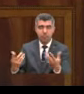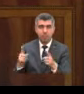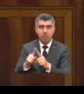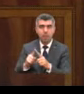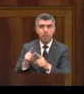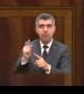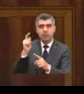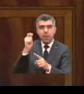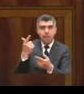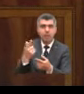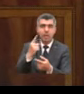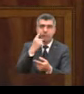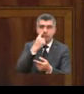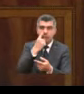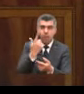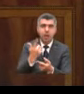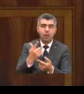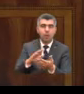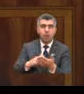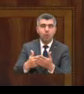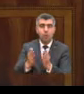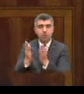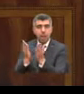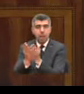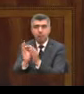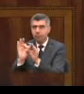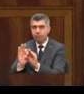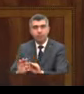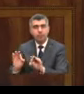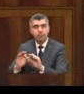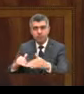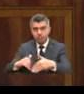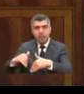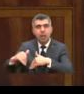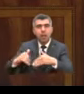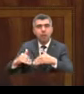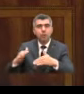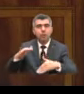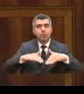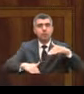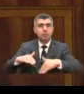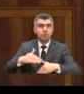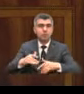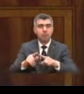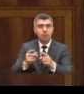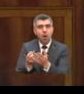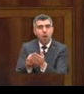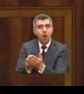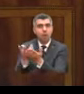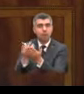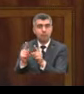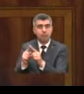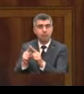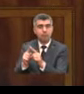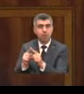الشمال. في الأطفال عوض أنهم يكونوا في المدارس كنوجدهم على جنبات شواطئ الشمال مالية، كيتحينون الفرص من أجل